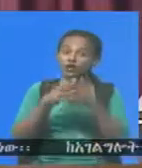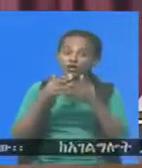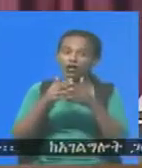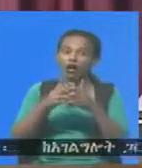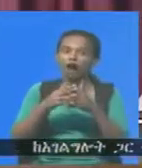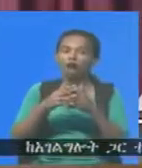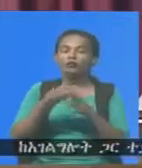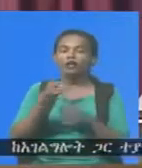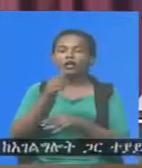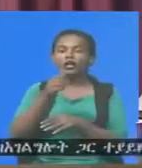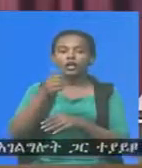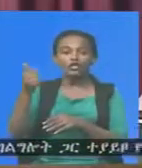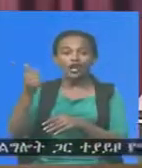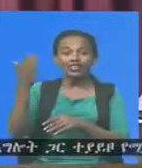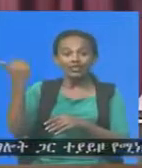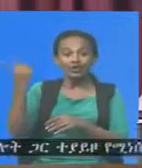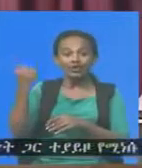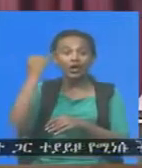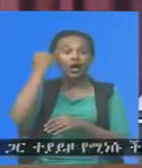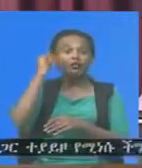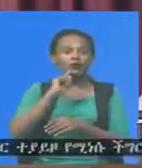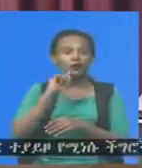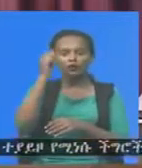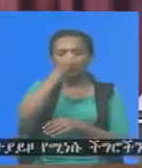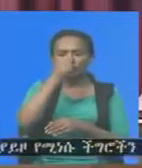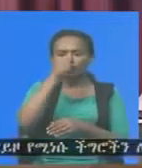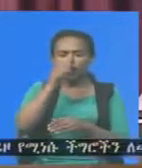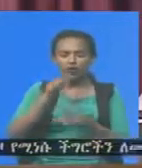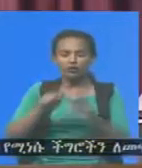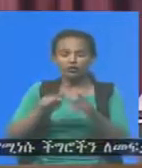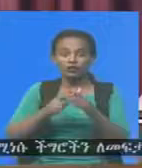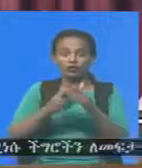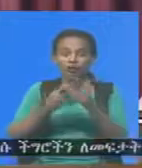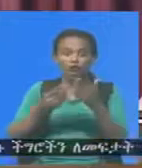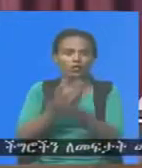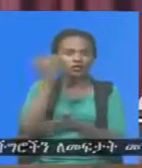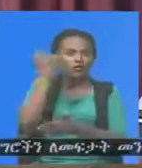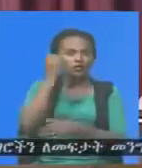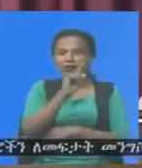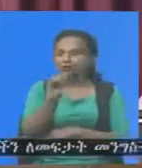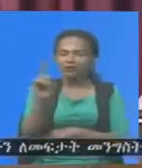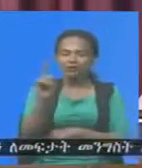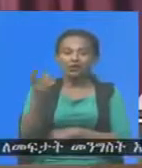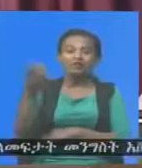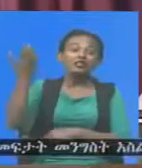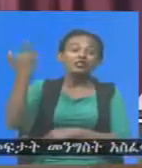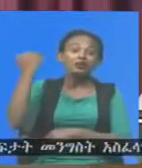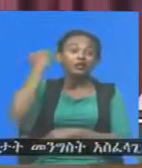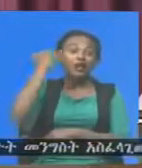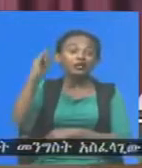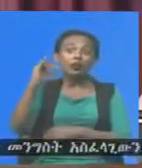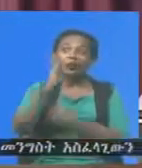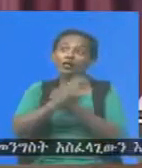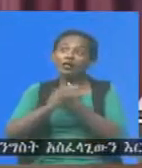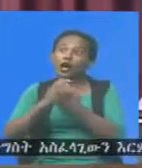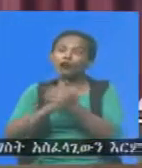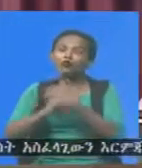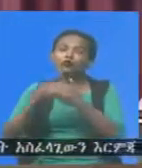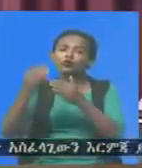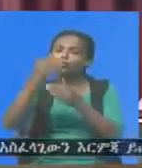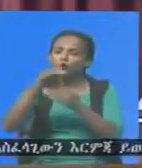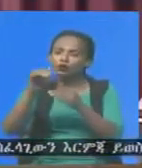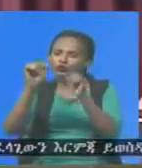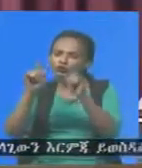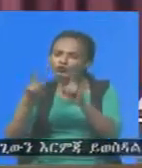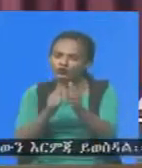በኤዥያ የነበረ ሀሳብ ነው። በኢትዮጵያ የተጀመረ አዲስ ሀሳብ አይደለም። የነበረ ሀሳብ በየሀገሩ ግማሹ ተፈትኖ